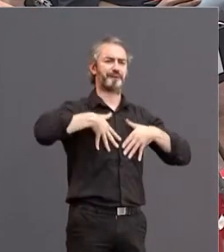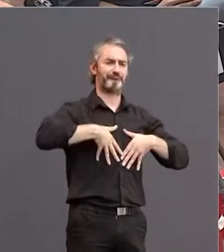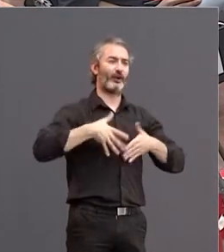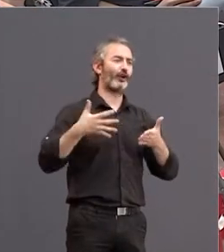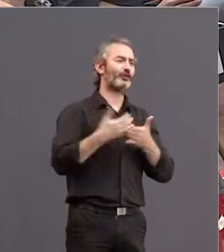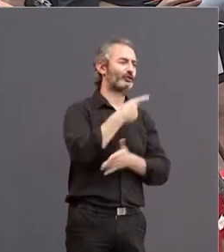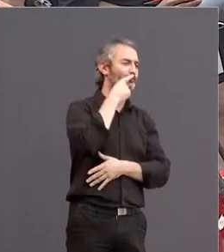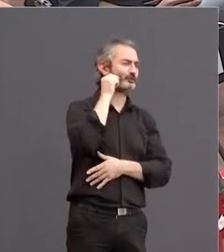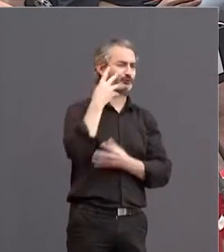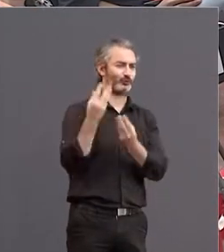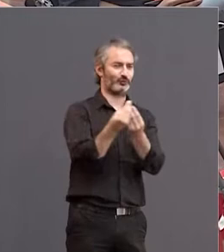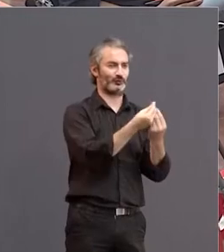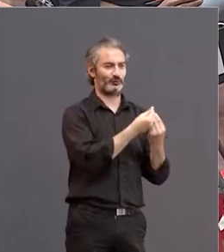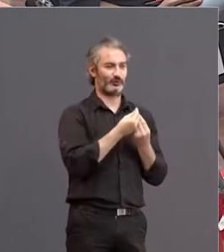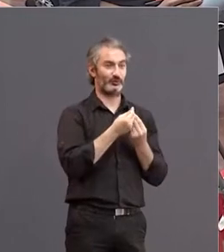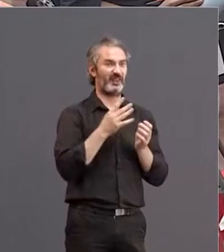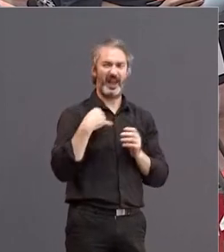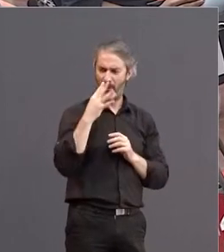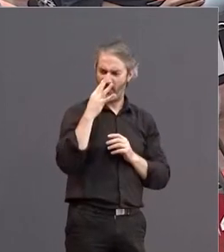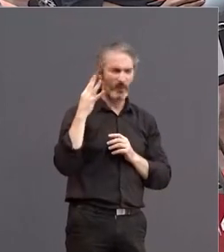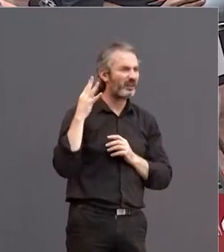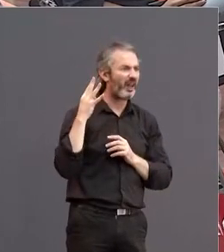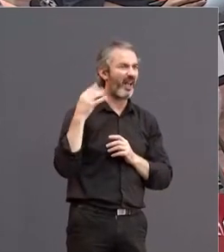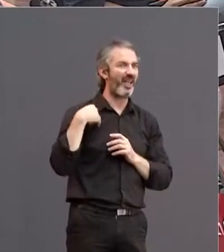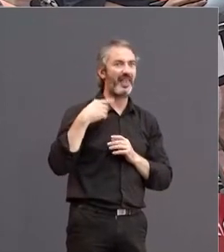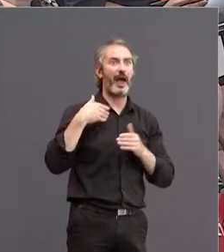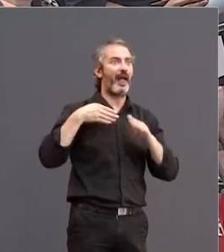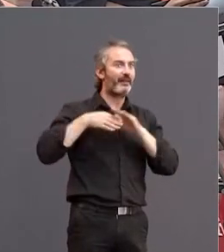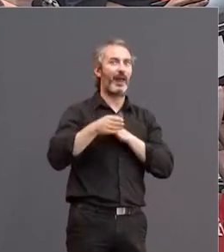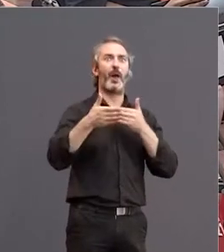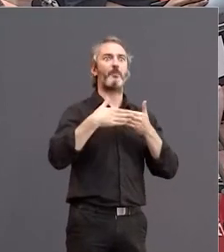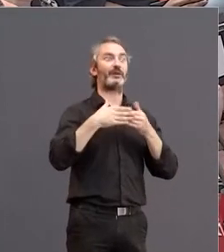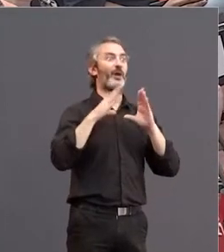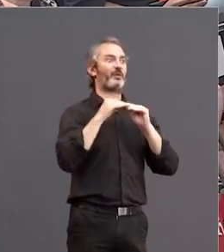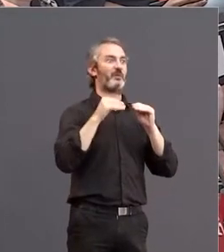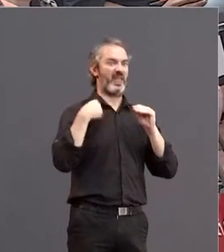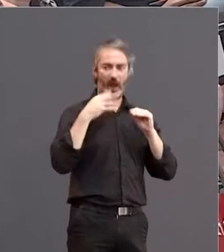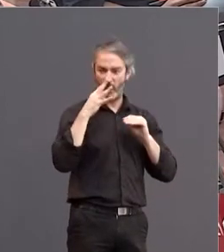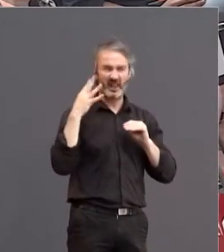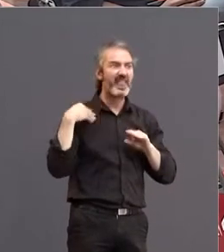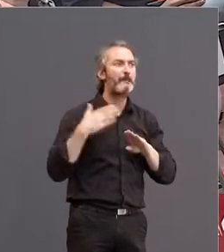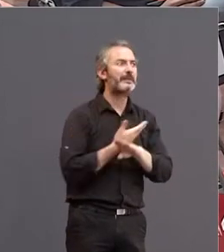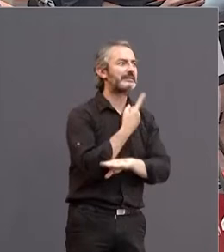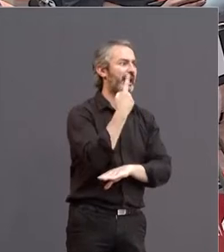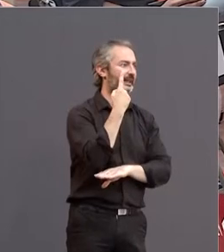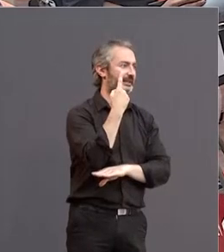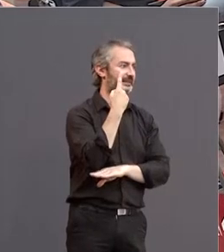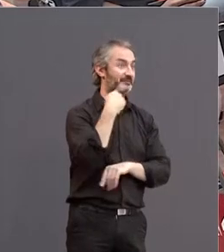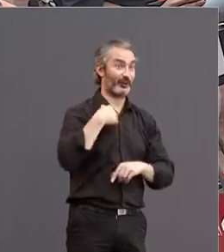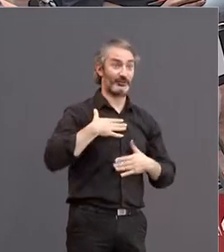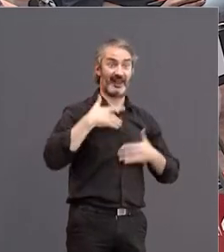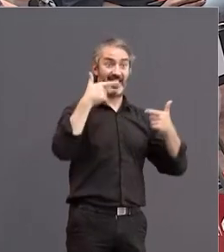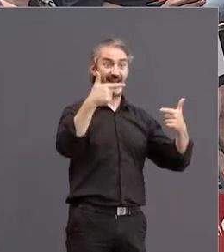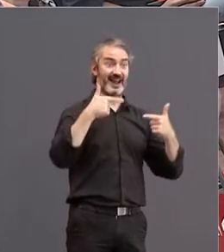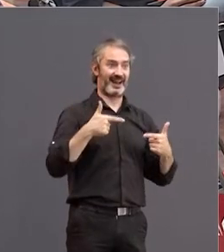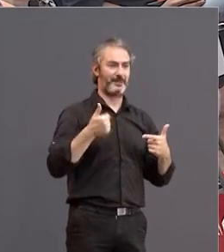totes juntes. Sembla que fes 4 anys que entràvem per les portes de la universitat, però ja en fa 4 anys. El nostre grau és